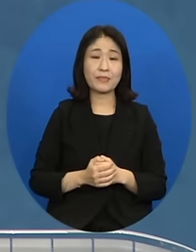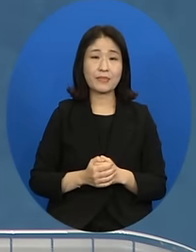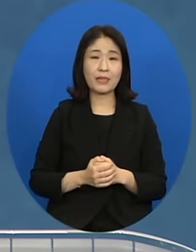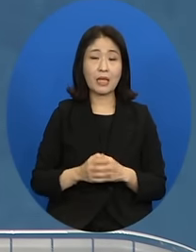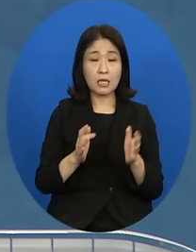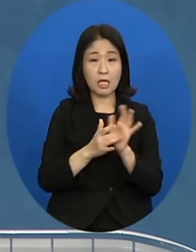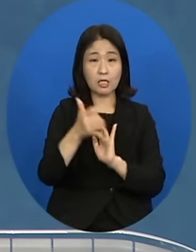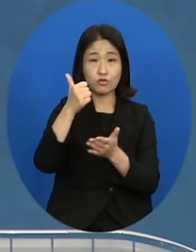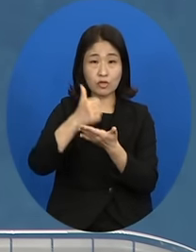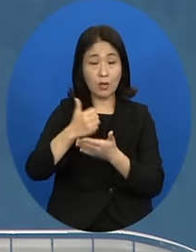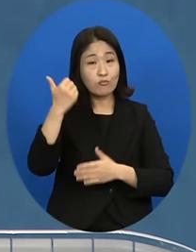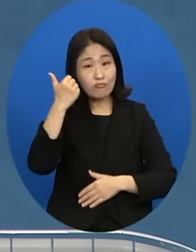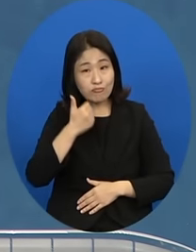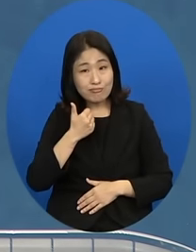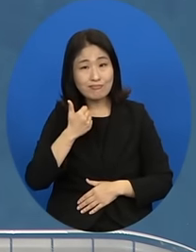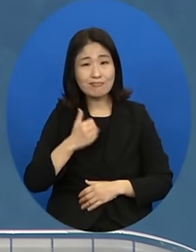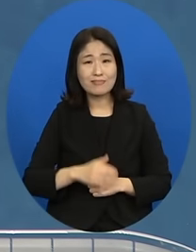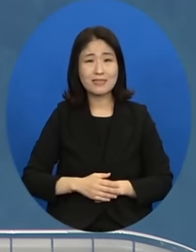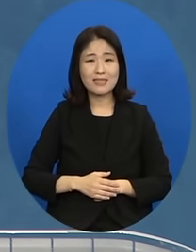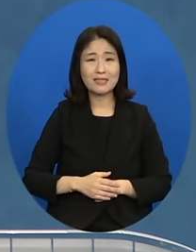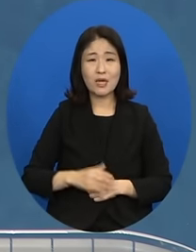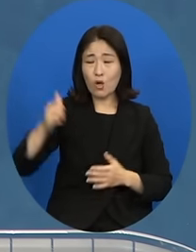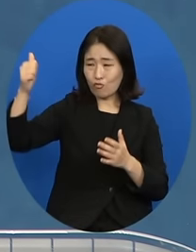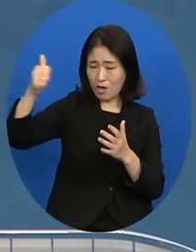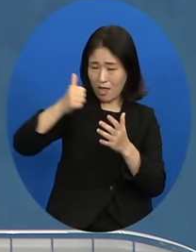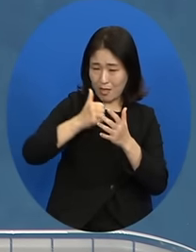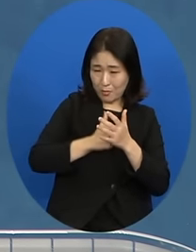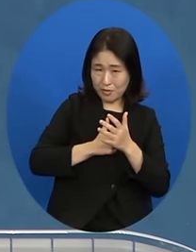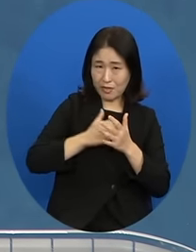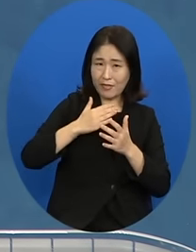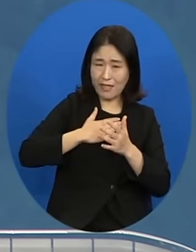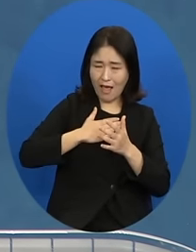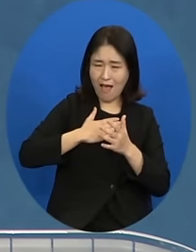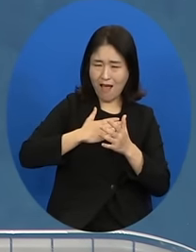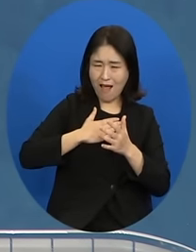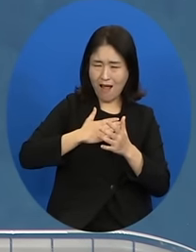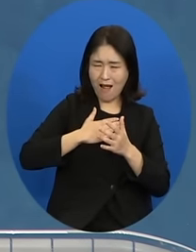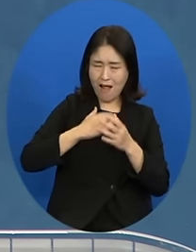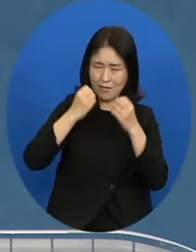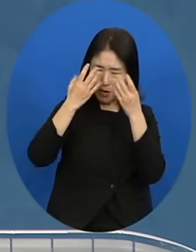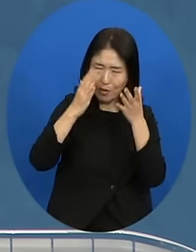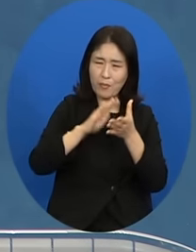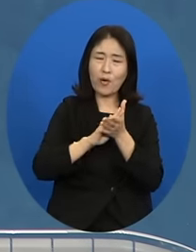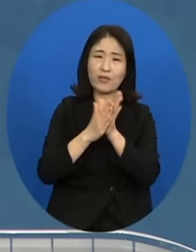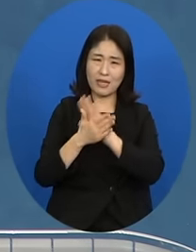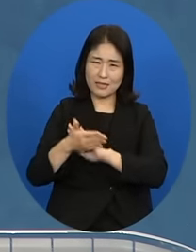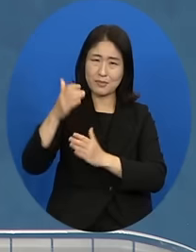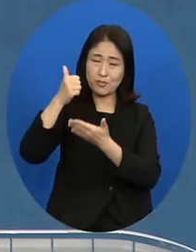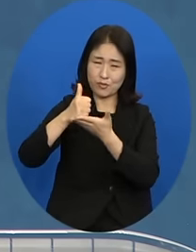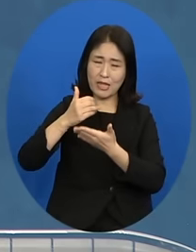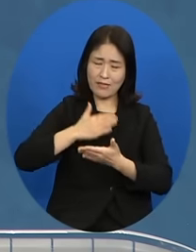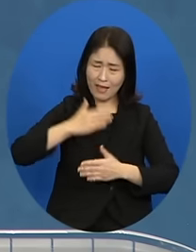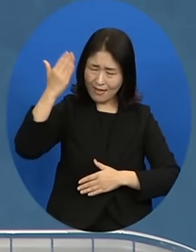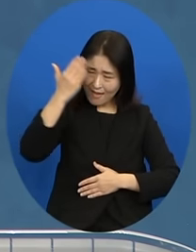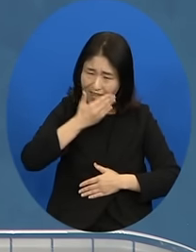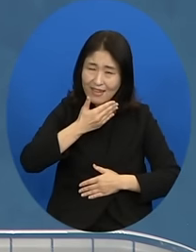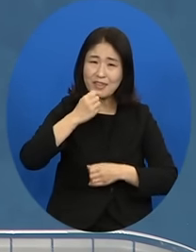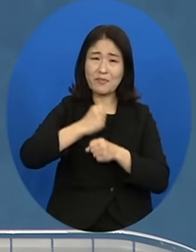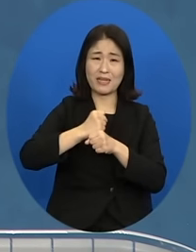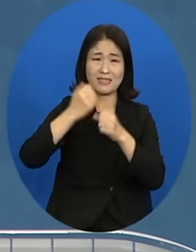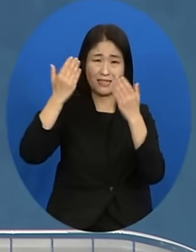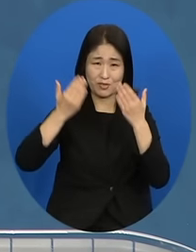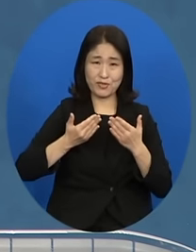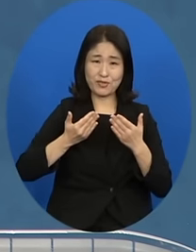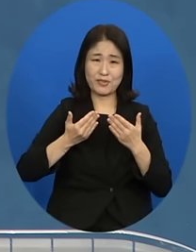아십니까? 예수님은 우리 안에 오셔서 우리를 세우시는 분이세요. 우리를 정결하게 하세요.